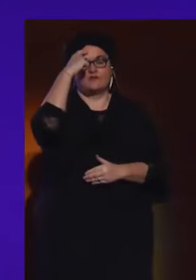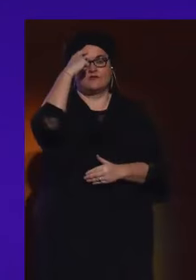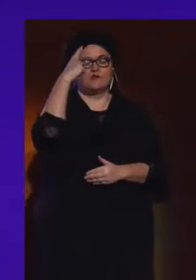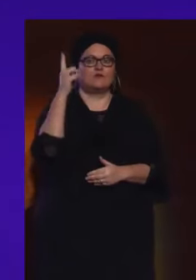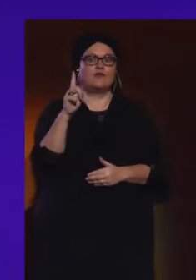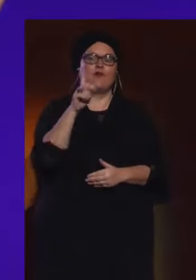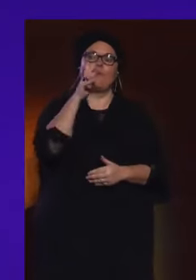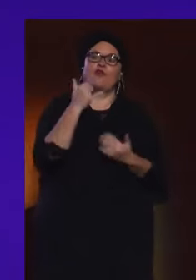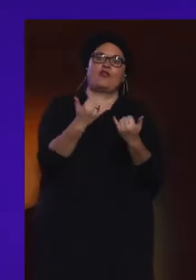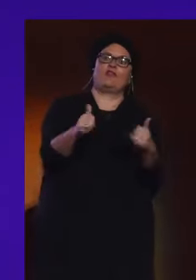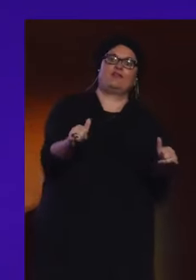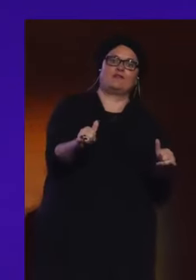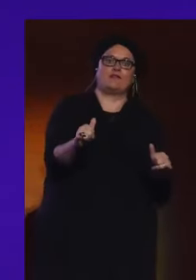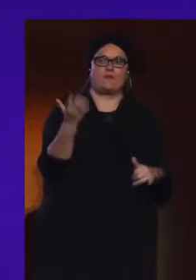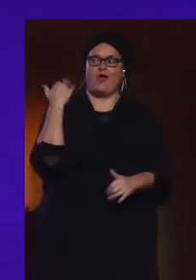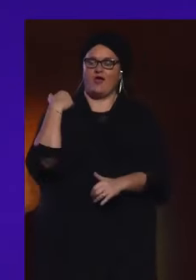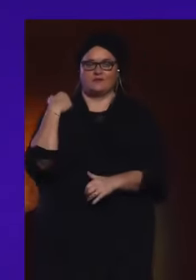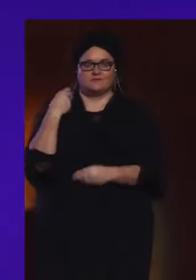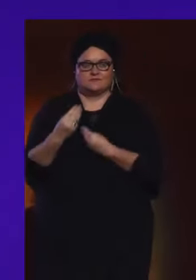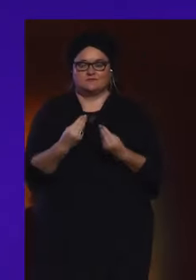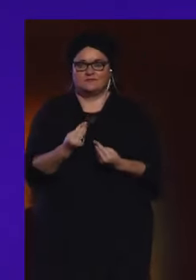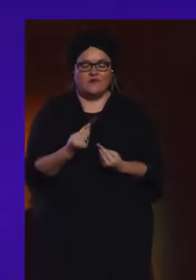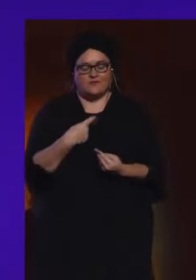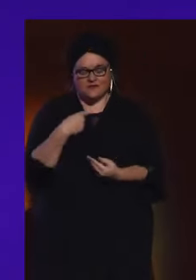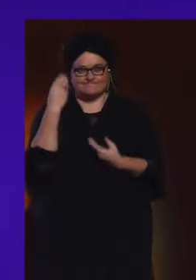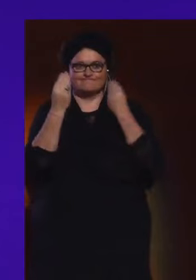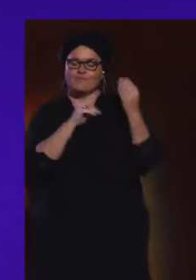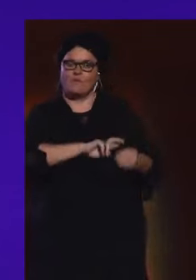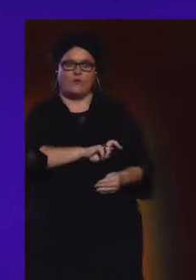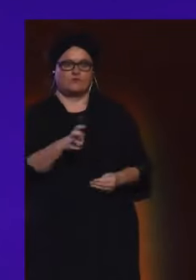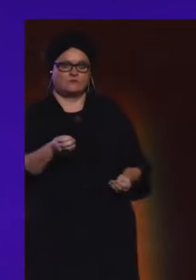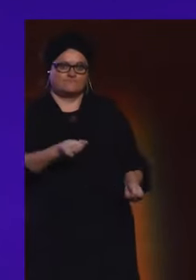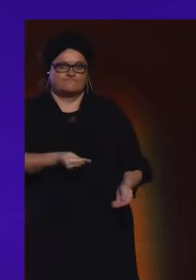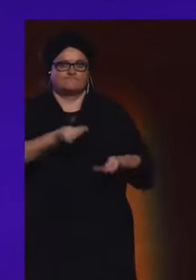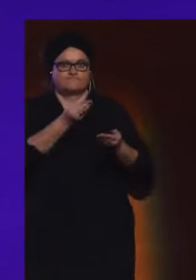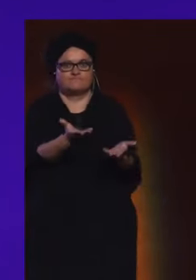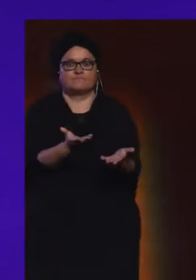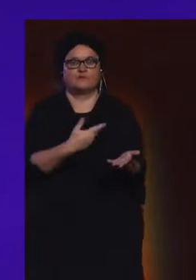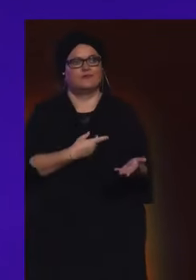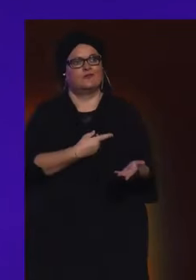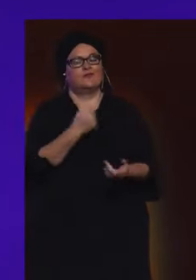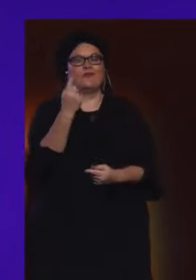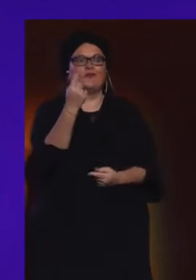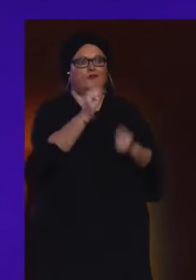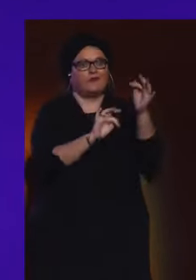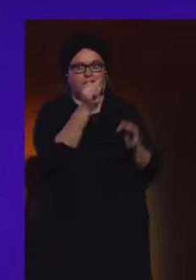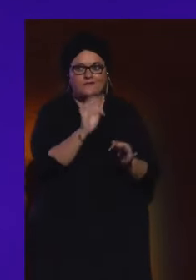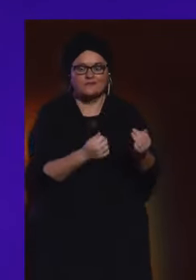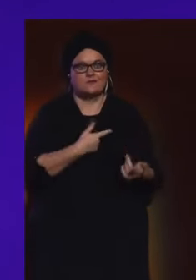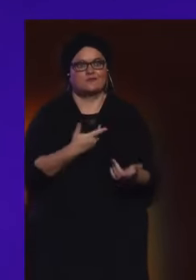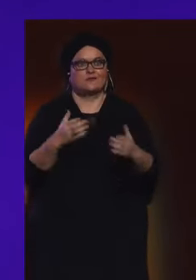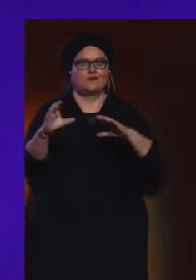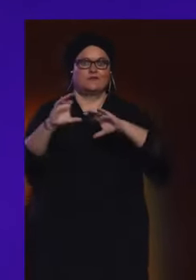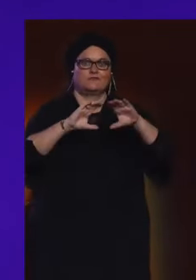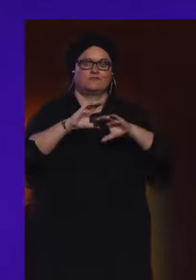lehen ospatzeko ekarri dudan bezala baizik eta beste hausnarketa bat egiteko. Ez inkestek, ez